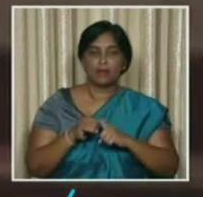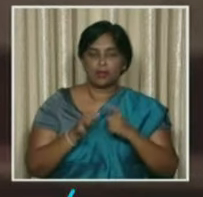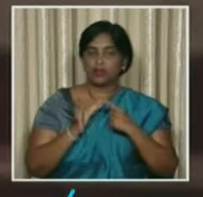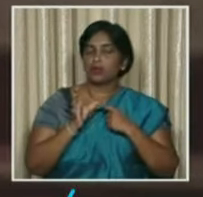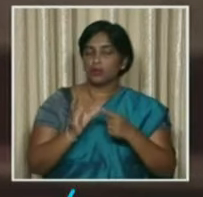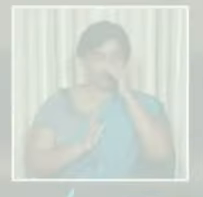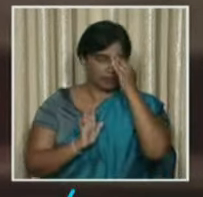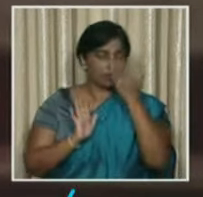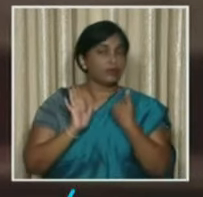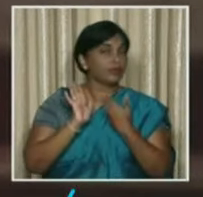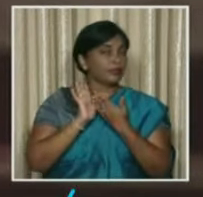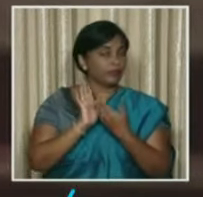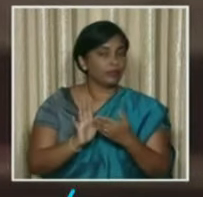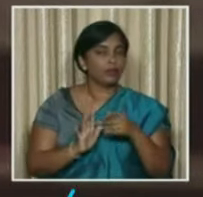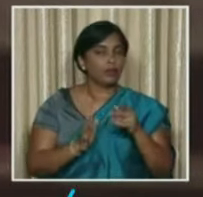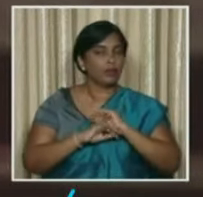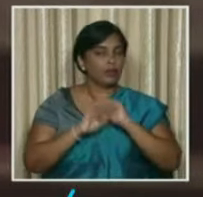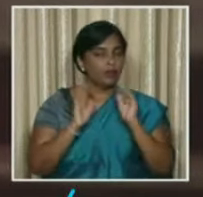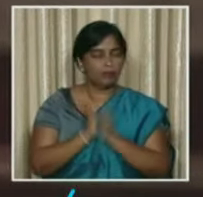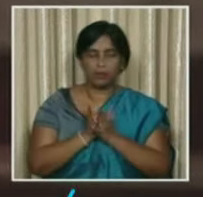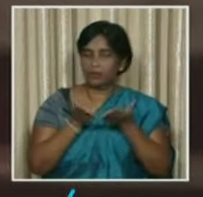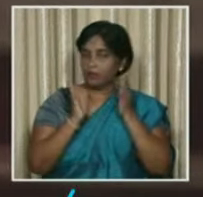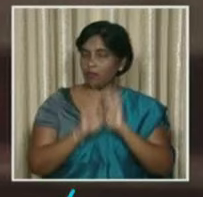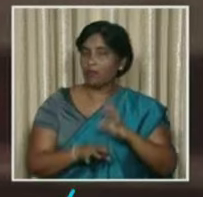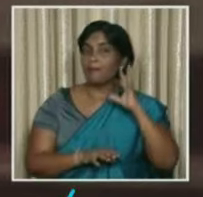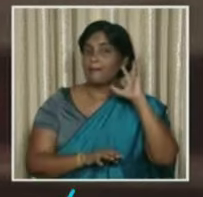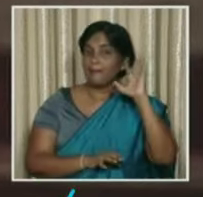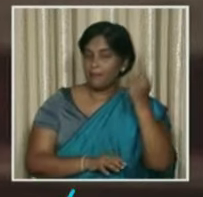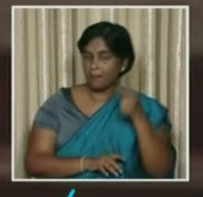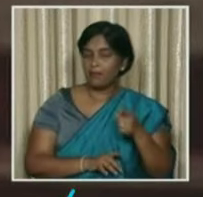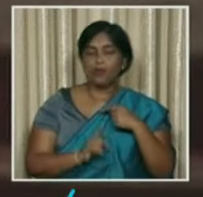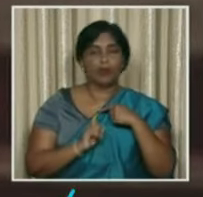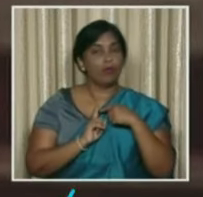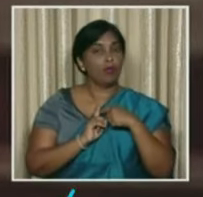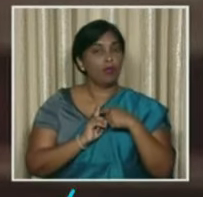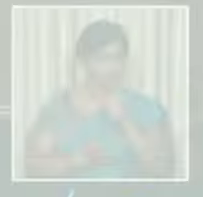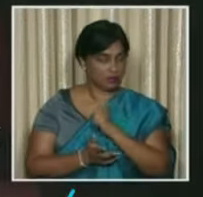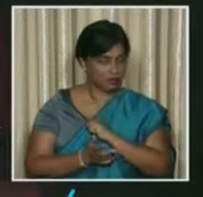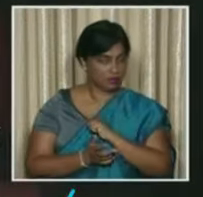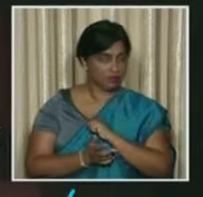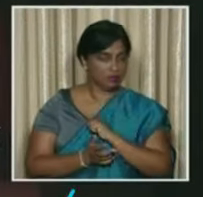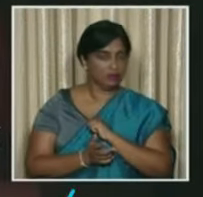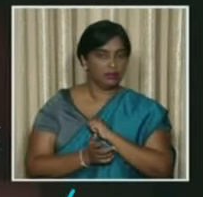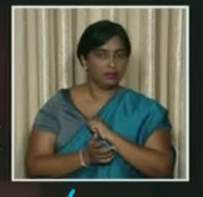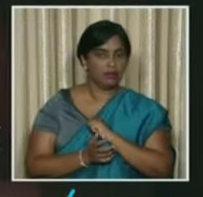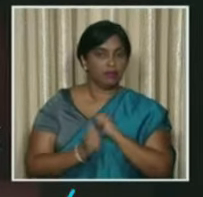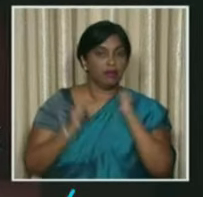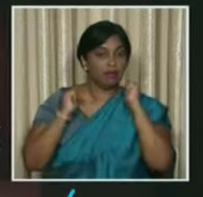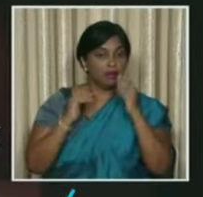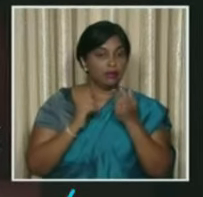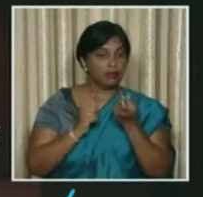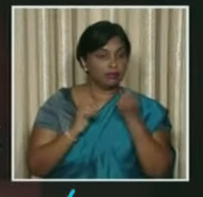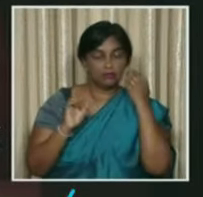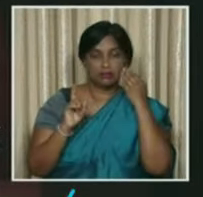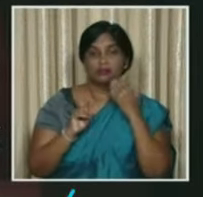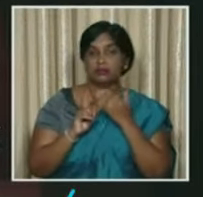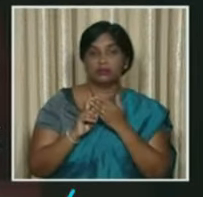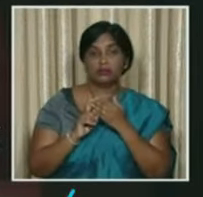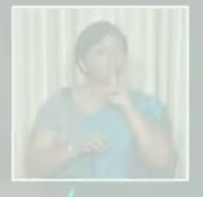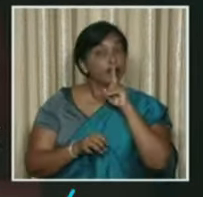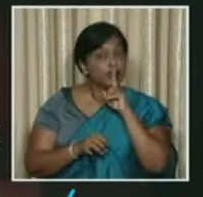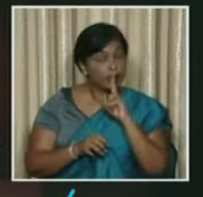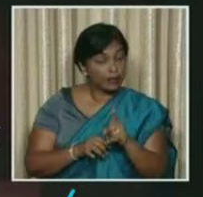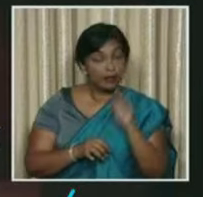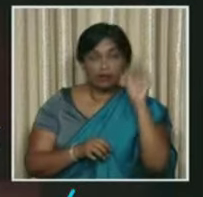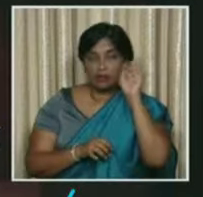දෙන්න බලාපොරොත්තු වෙනවා. මේ හැම දෙයකම අවසාන ප්‍රතිඵලය තමයි ධනාත්මක සාර්ව ආර්ථිකය. සාර්ව ආර්ථිකයේ පිළිබඳ නෙවෙයි මම විස්තර